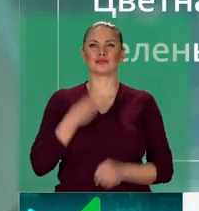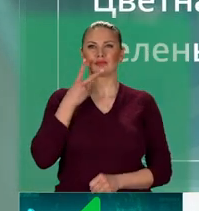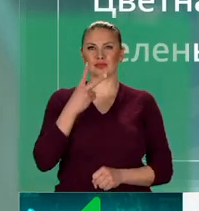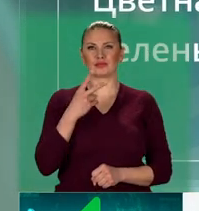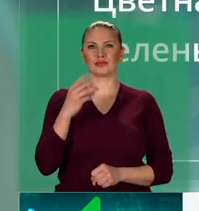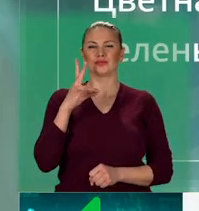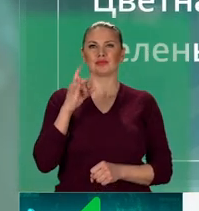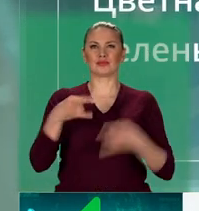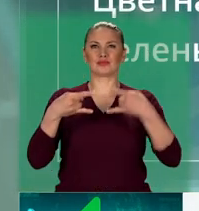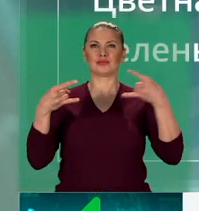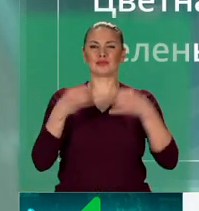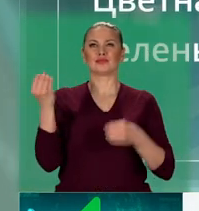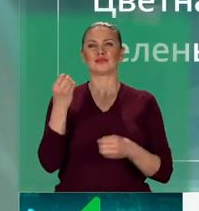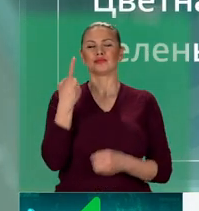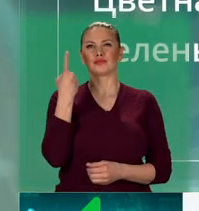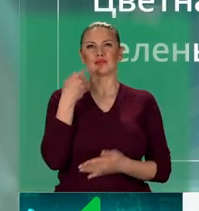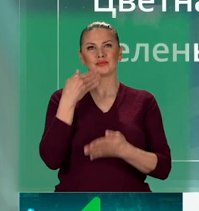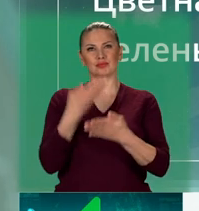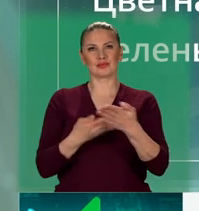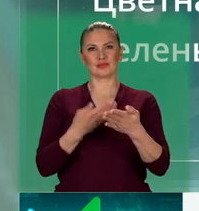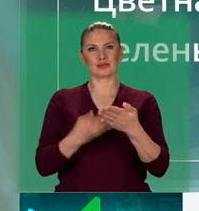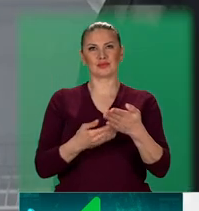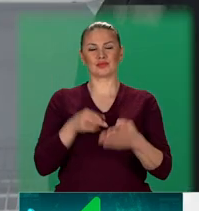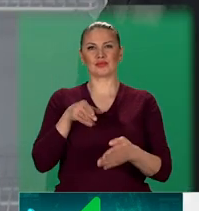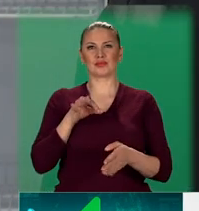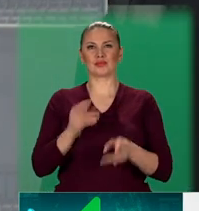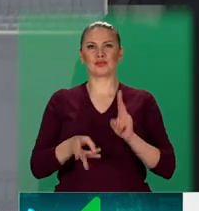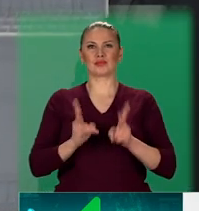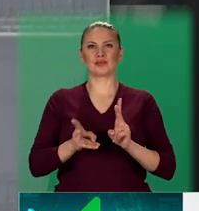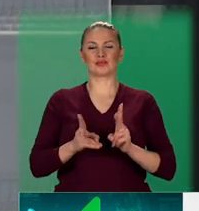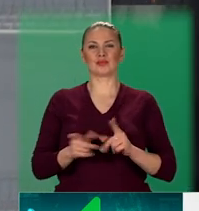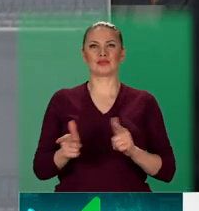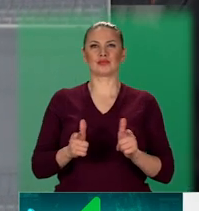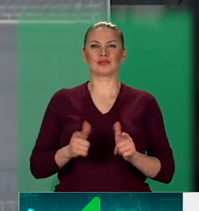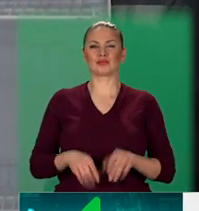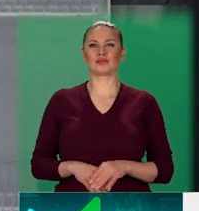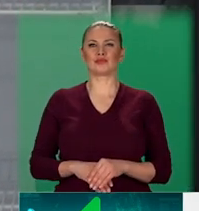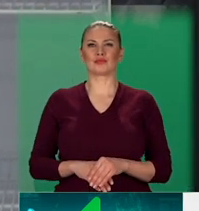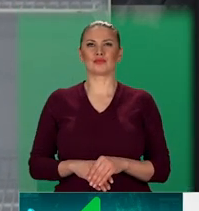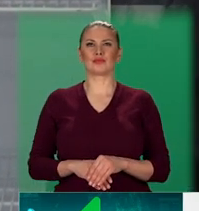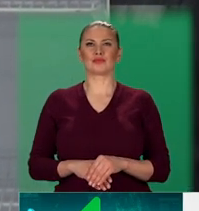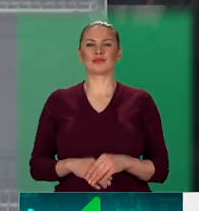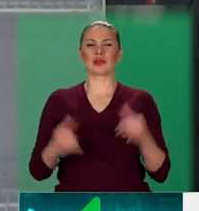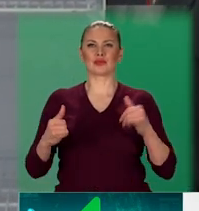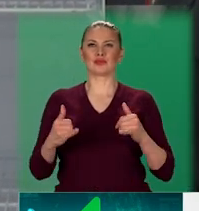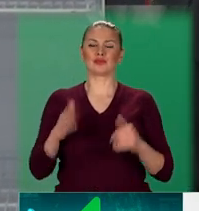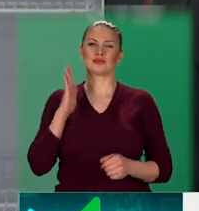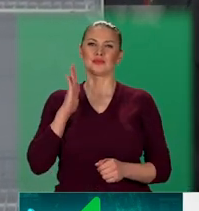отправляем в духовой шкаф. Через 5-10 минут блюдо готово. Все, мы готовы пробовать. Последний